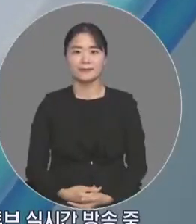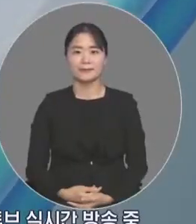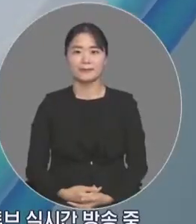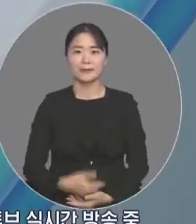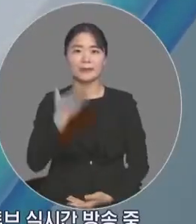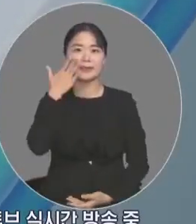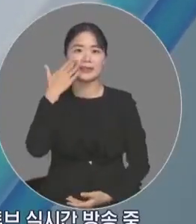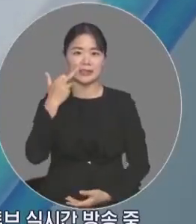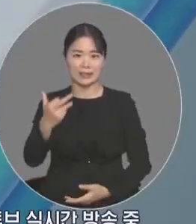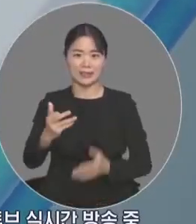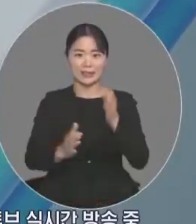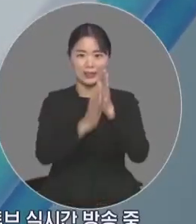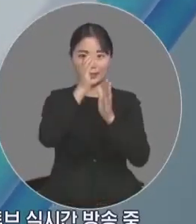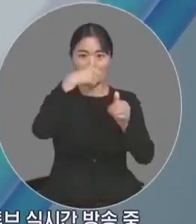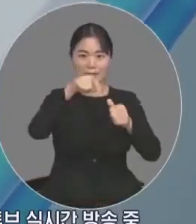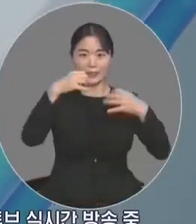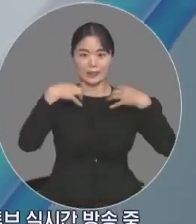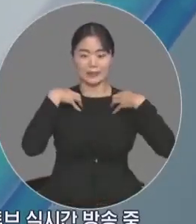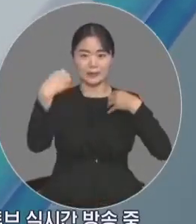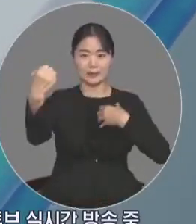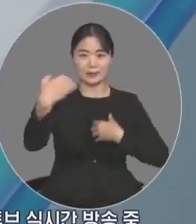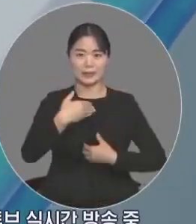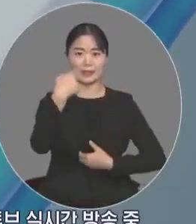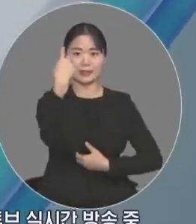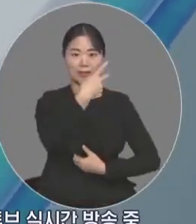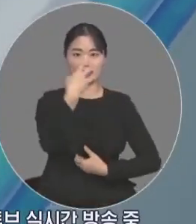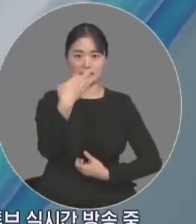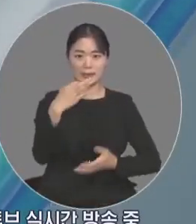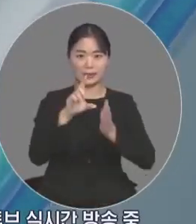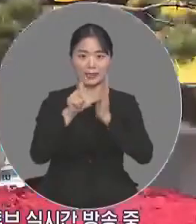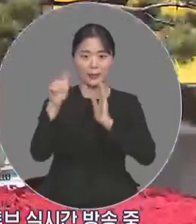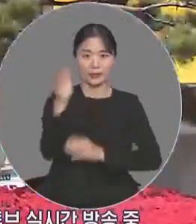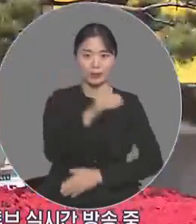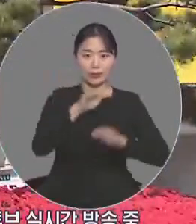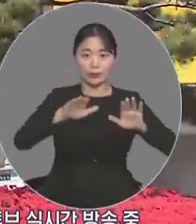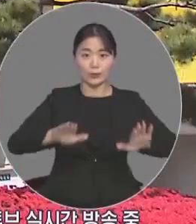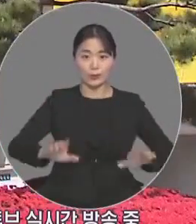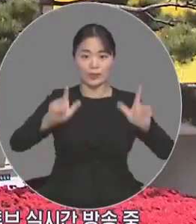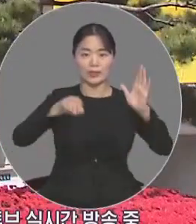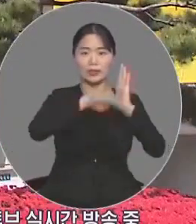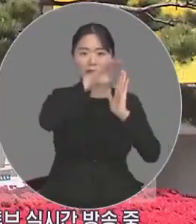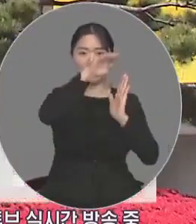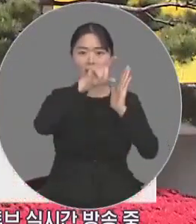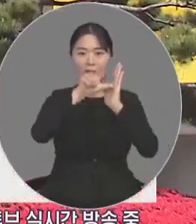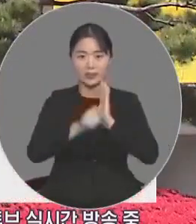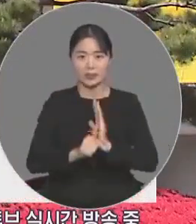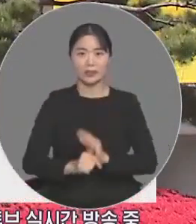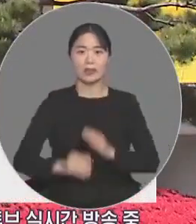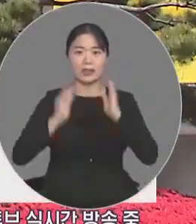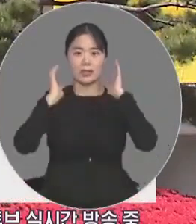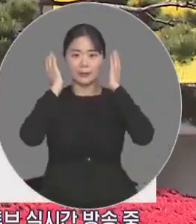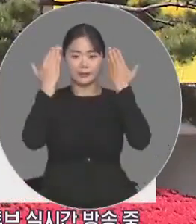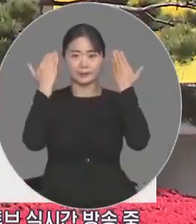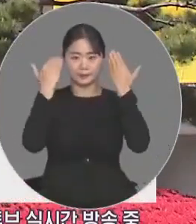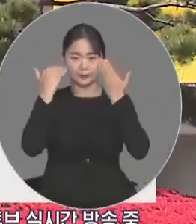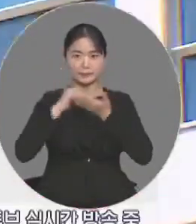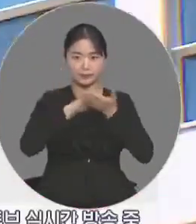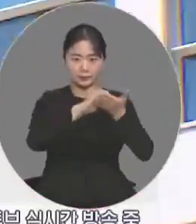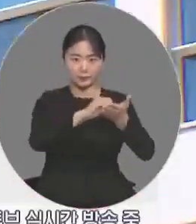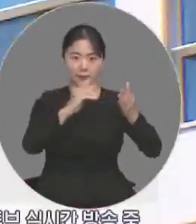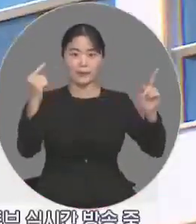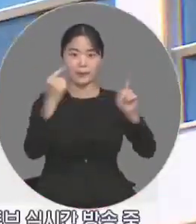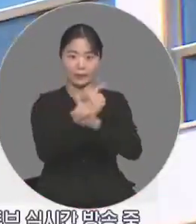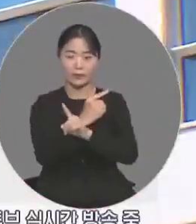울산시 교육청에 따르면 지난 2014년부터 올해 상반기까지 10년간 진로 변경 전 입학제로 계열을